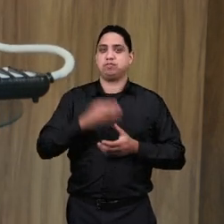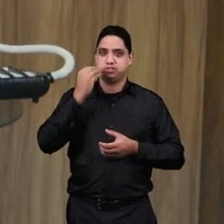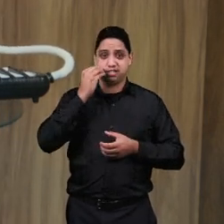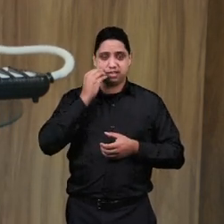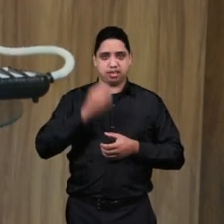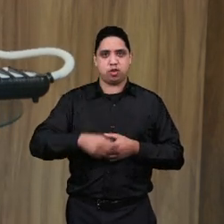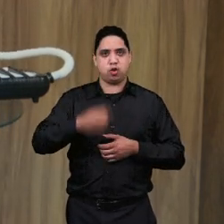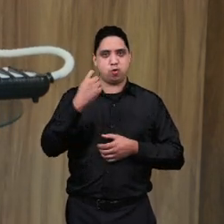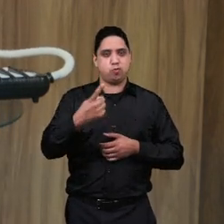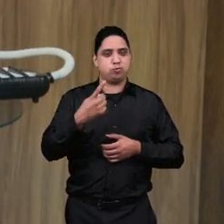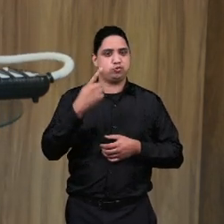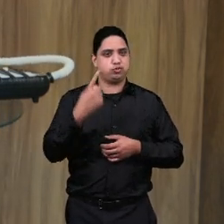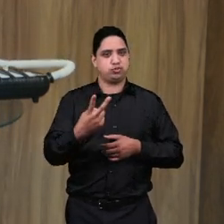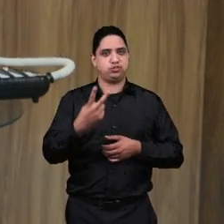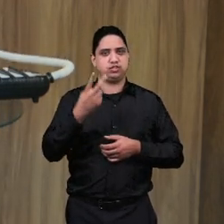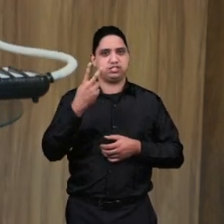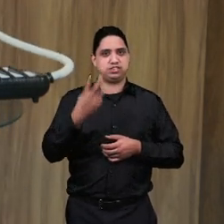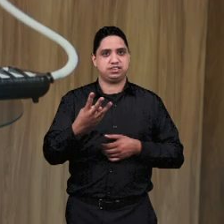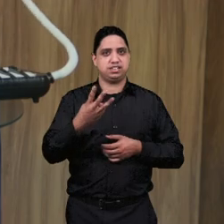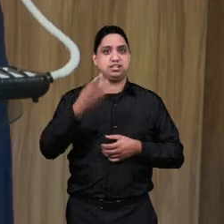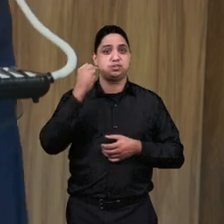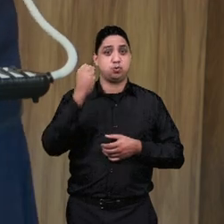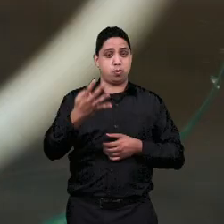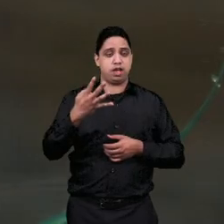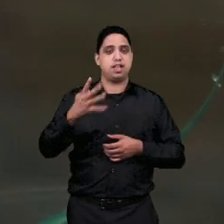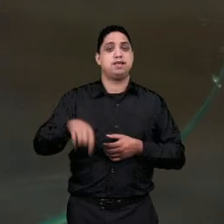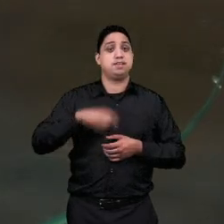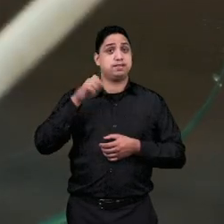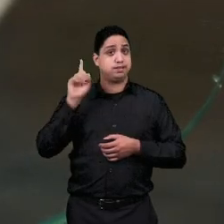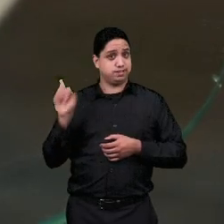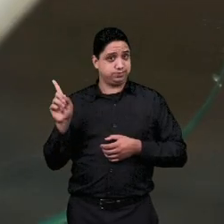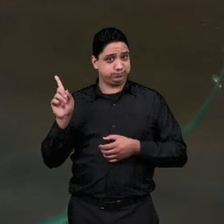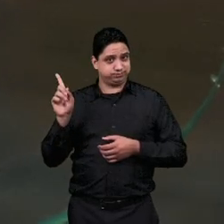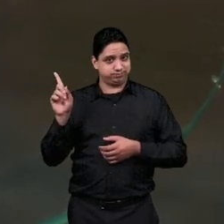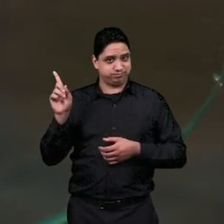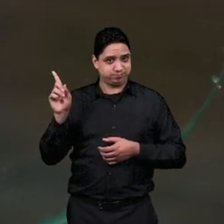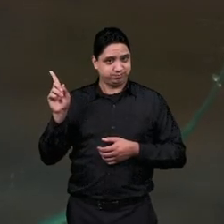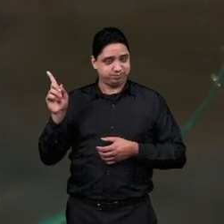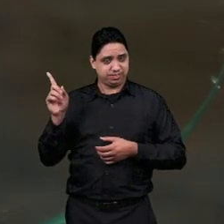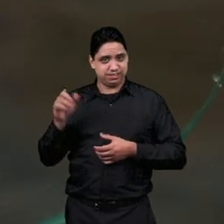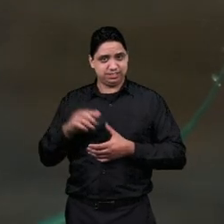2, 3, 4. 2, 3, 4.